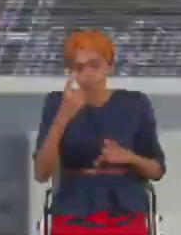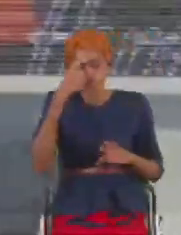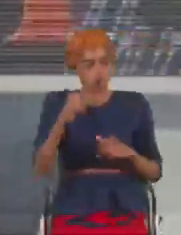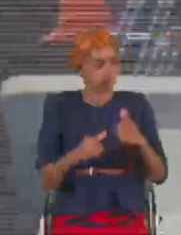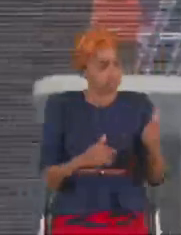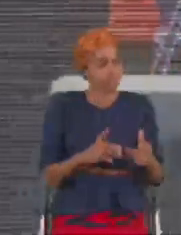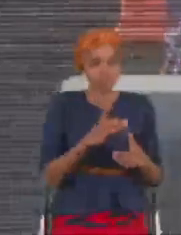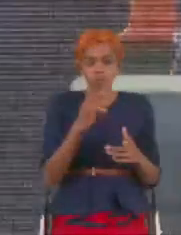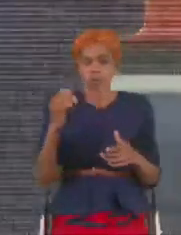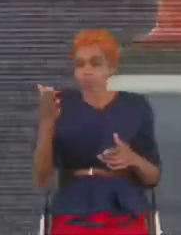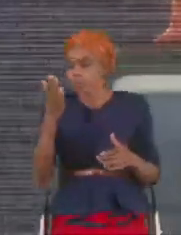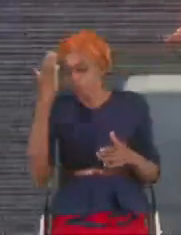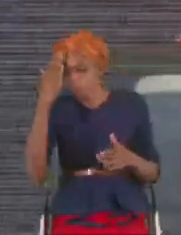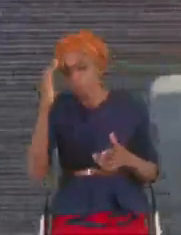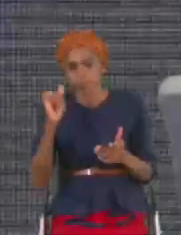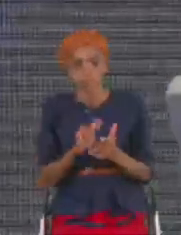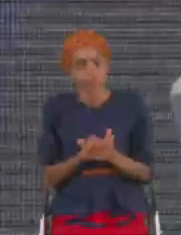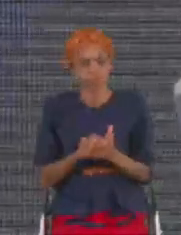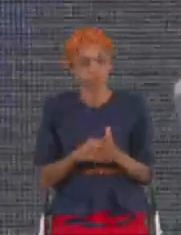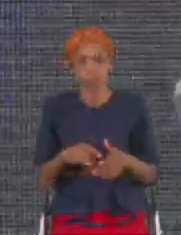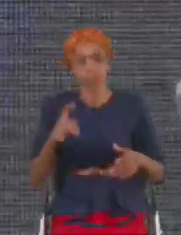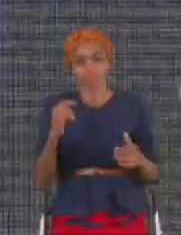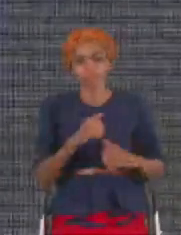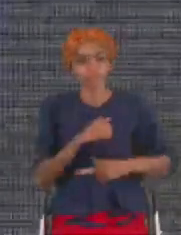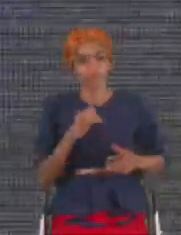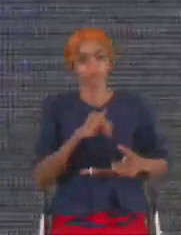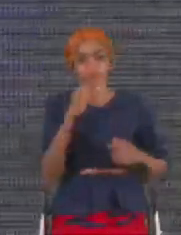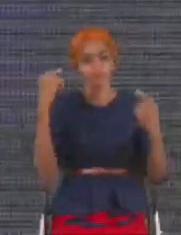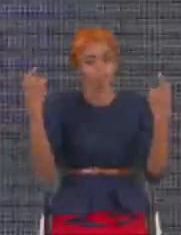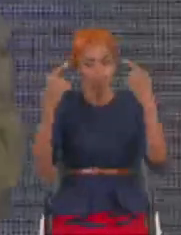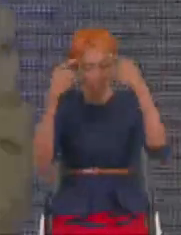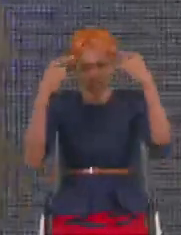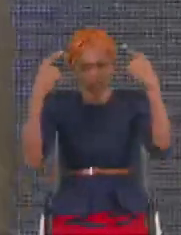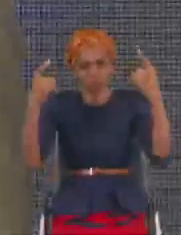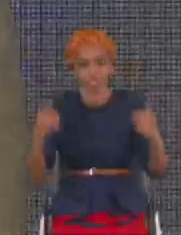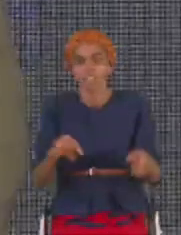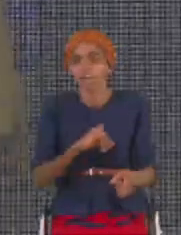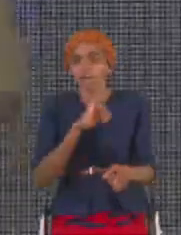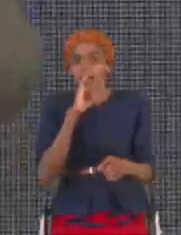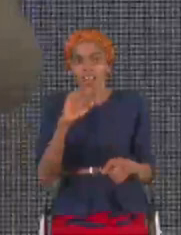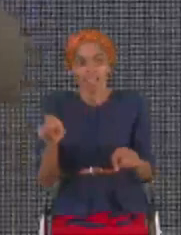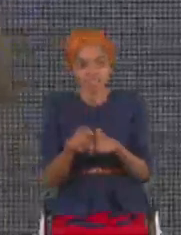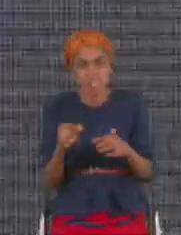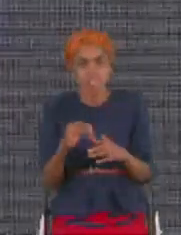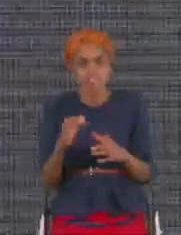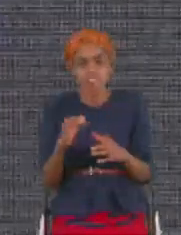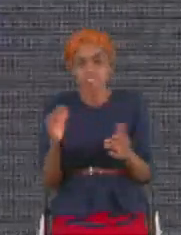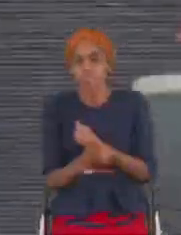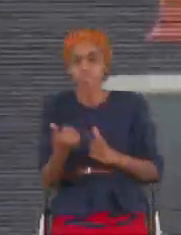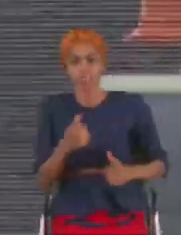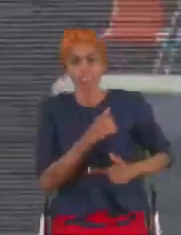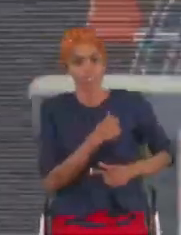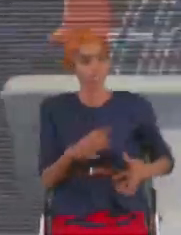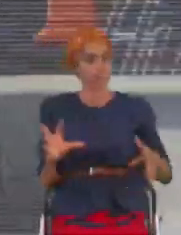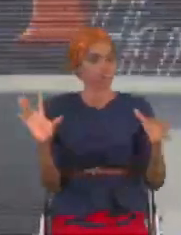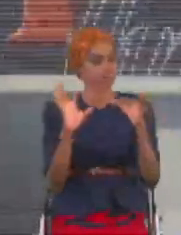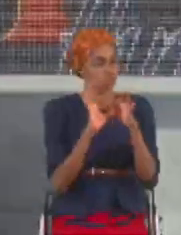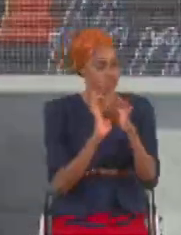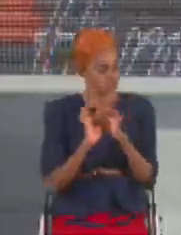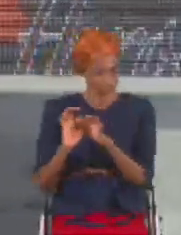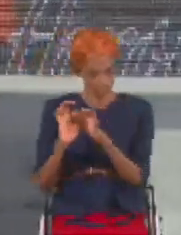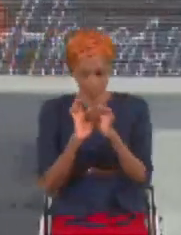conscient du fait que quand soldats russes i love kills lorsqu'il avec les aux soldats unis